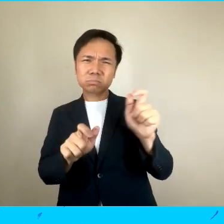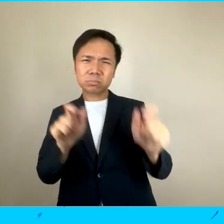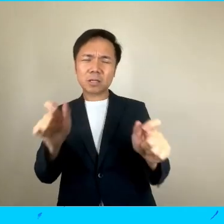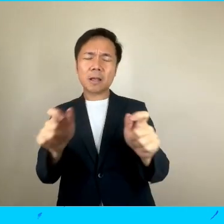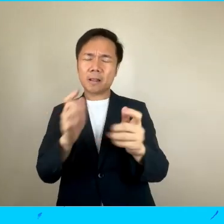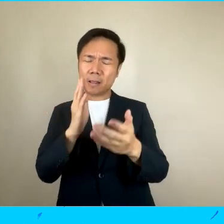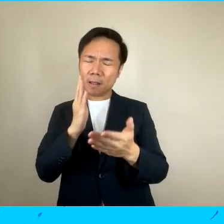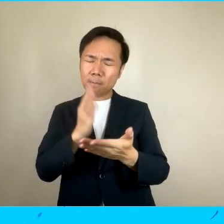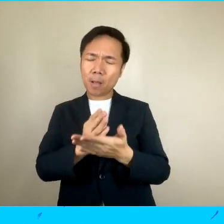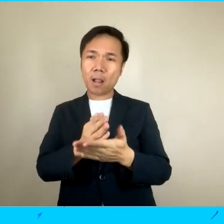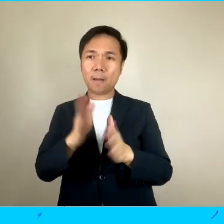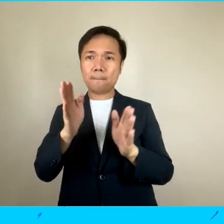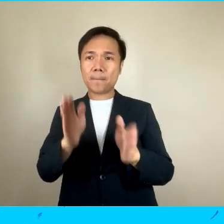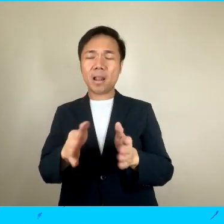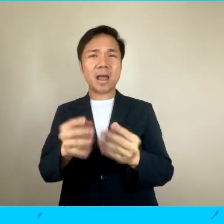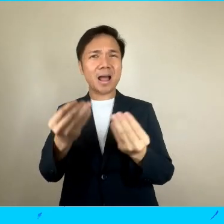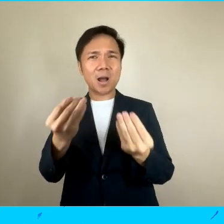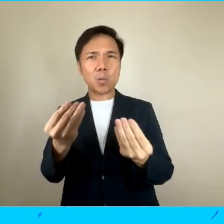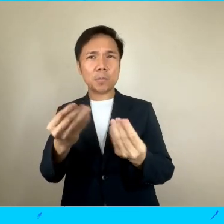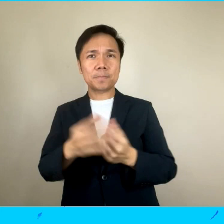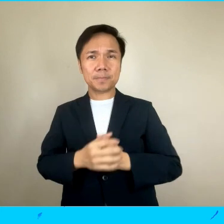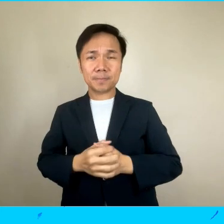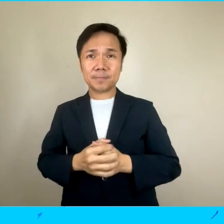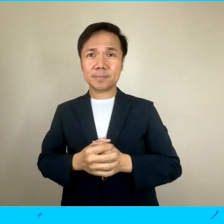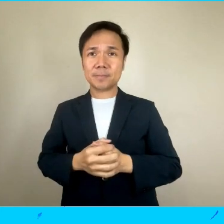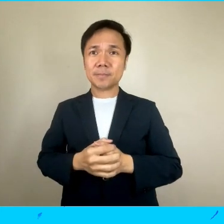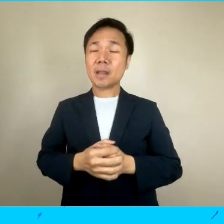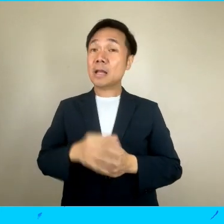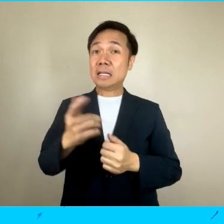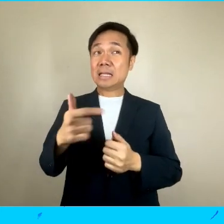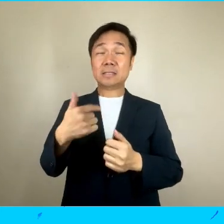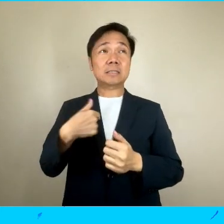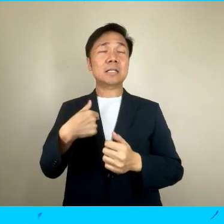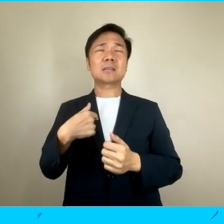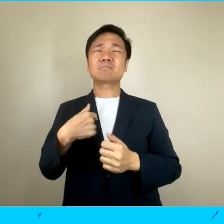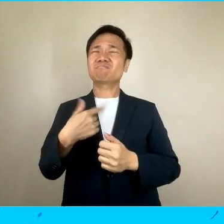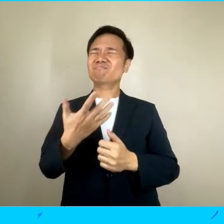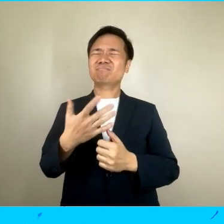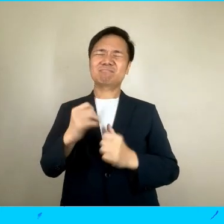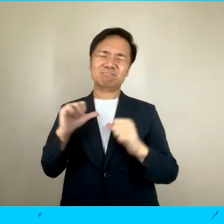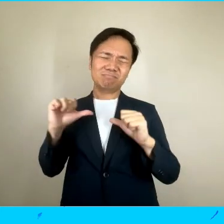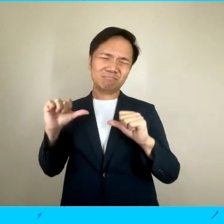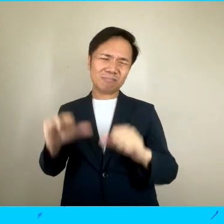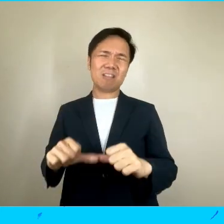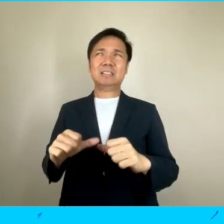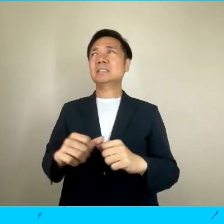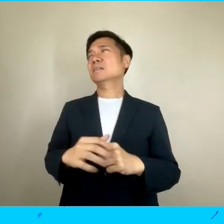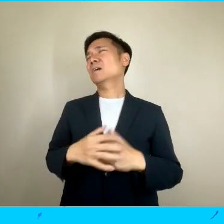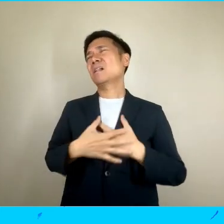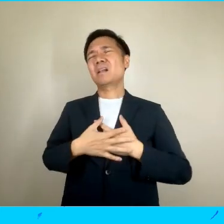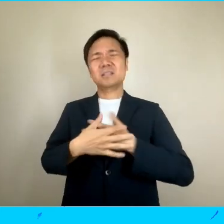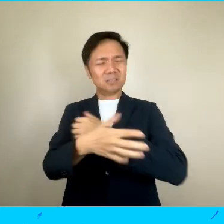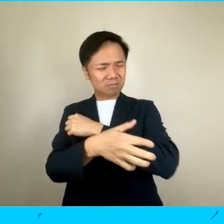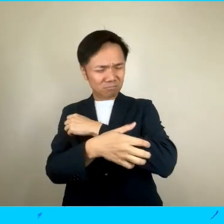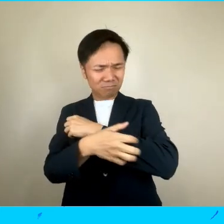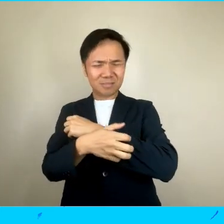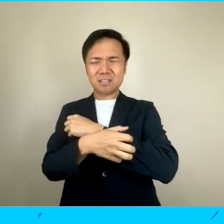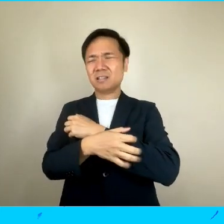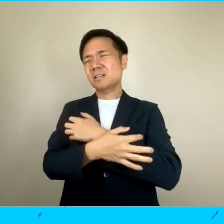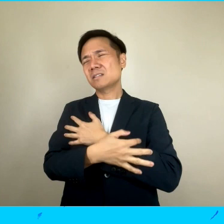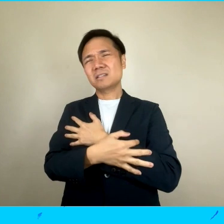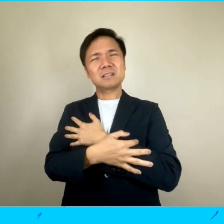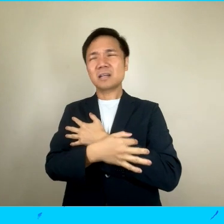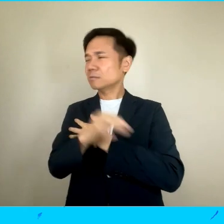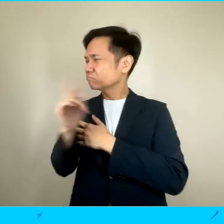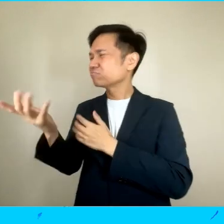financier des gens qui habitent dans la pauvreté. Et donc, quelquefois, ils sont menés à se comporter d'une certaine